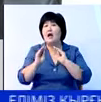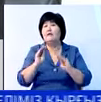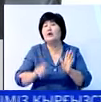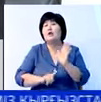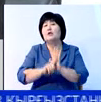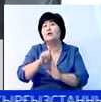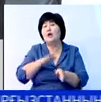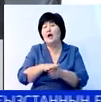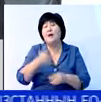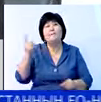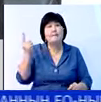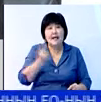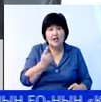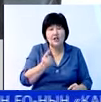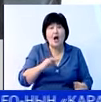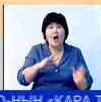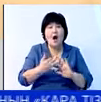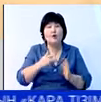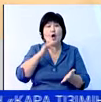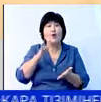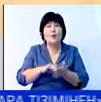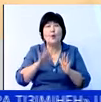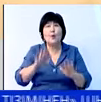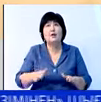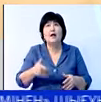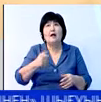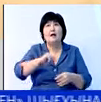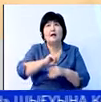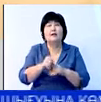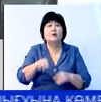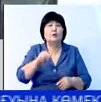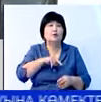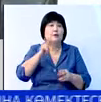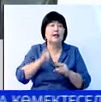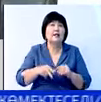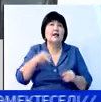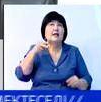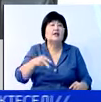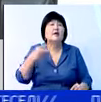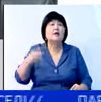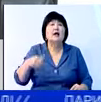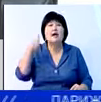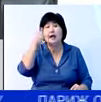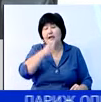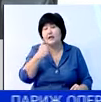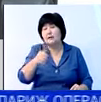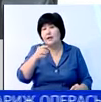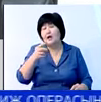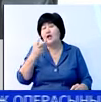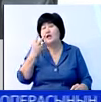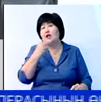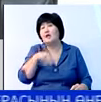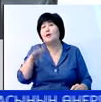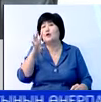асыру. Бірінші аудан орталығы жұмсал кенті газдандыру. Осы жұмыстарын аяқтауға 2020 жылға республикалық бюджеттен 2